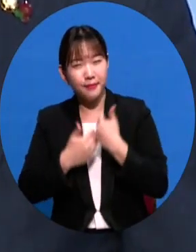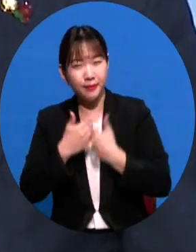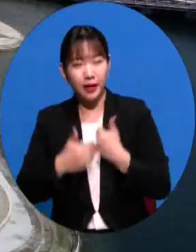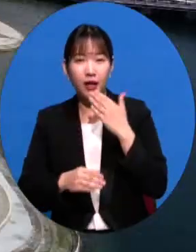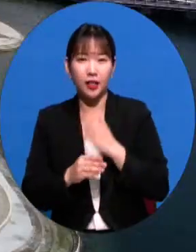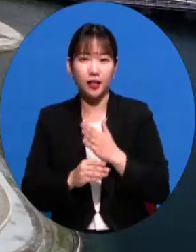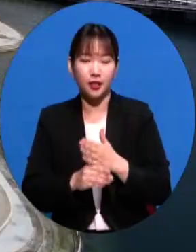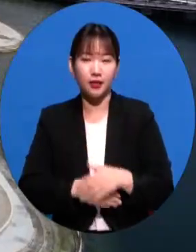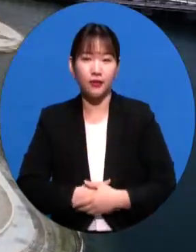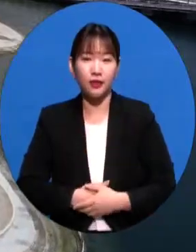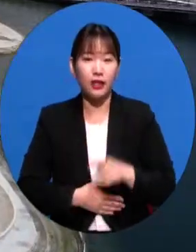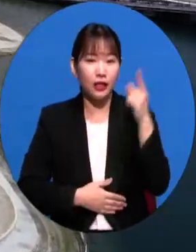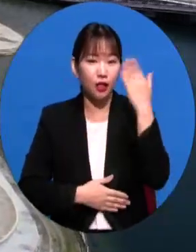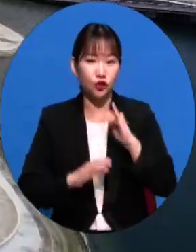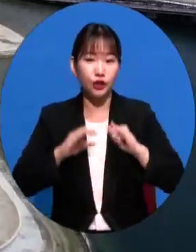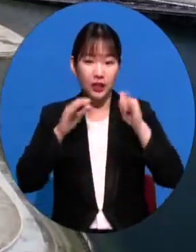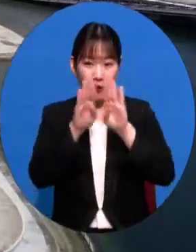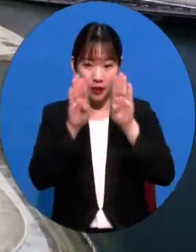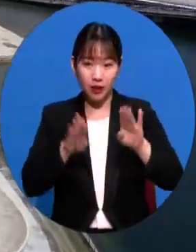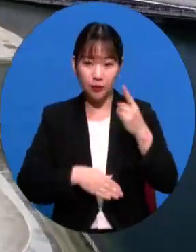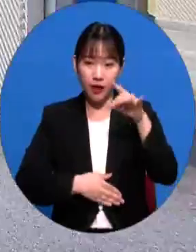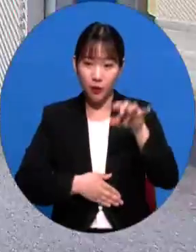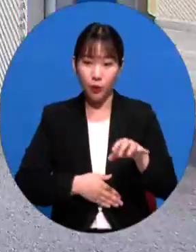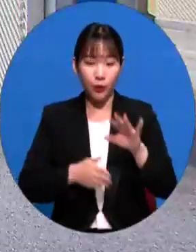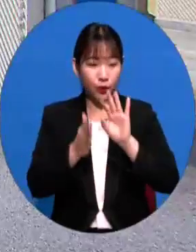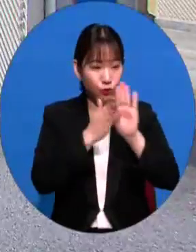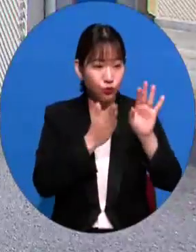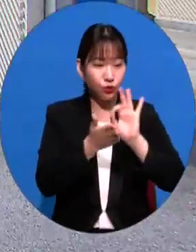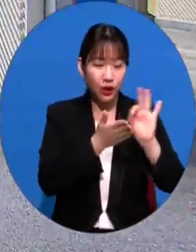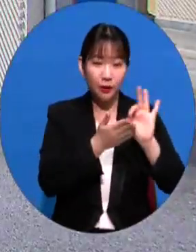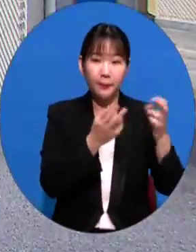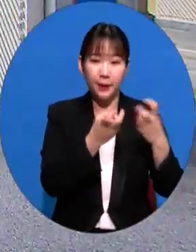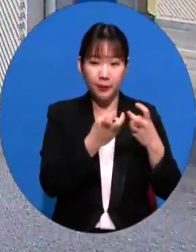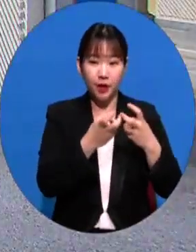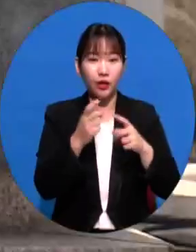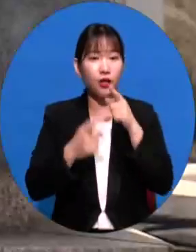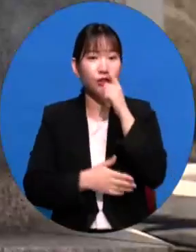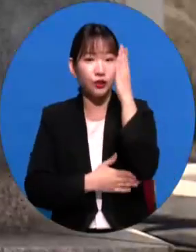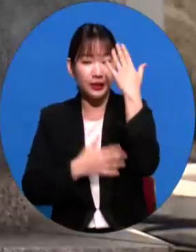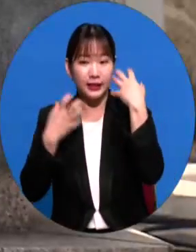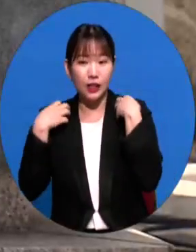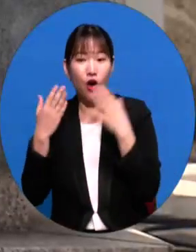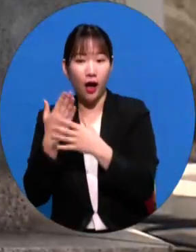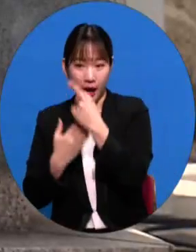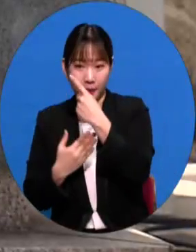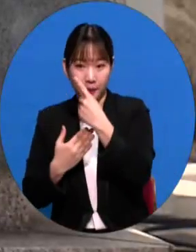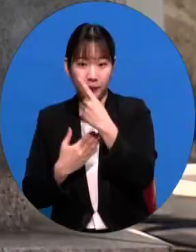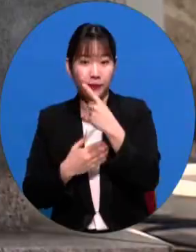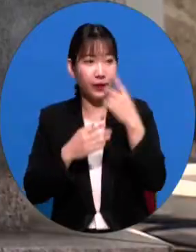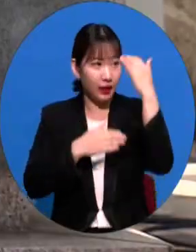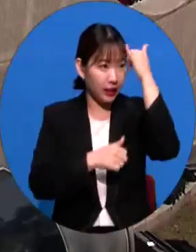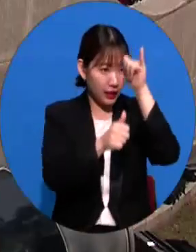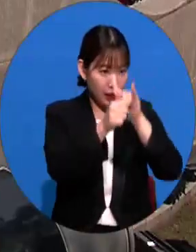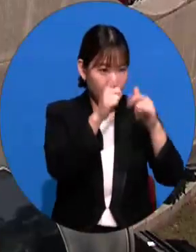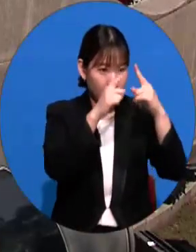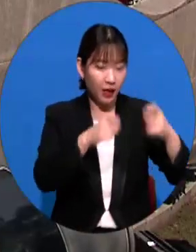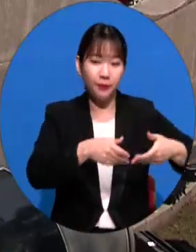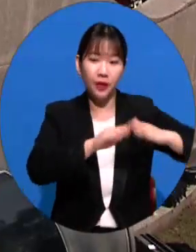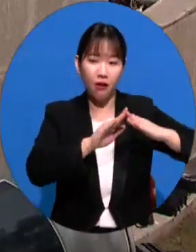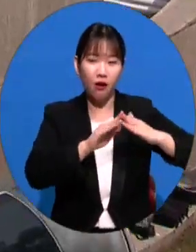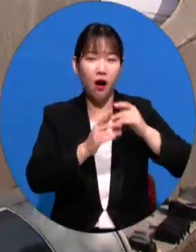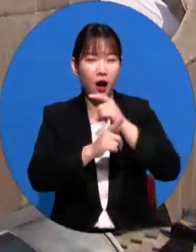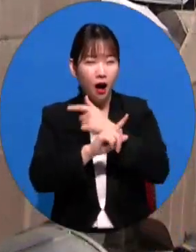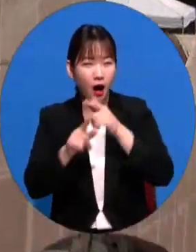있습니다 여수 세계 박람회장 사후 활용방안 여수시청사 통화 여수 현충탑 건립 등